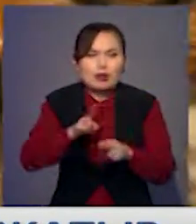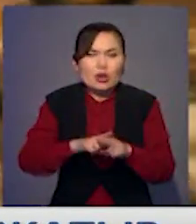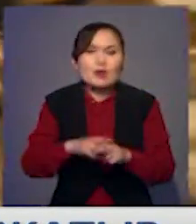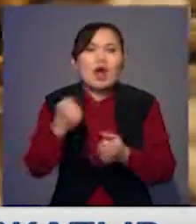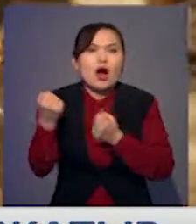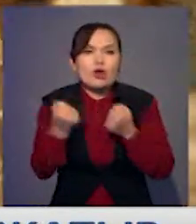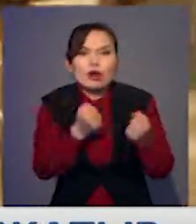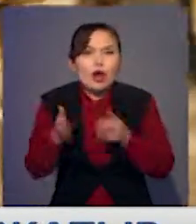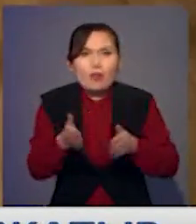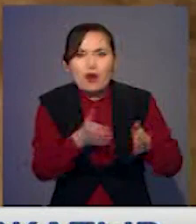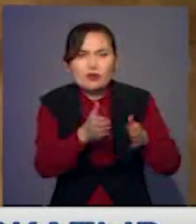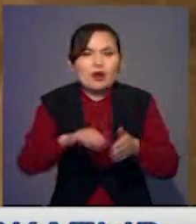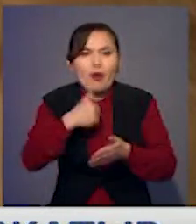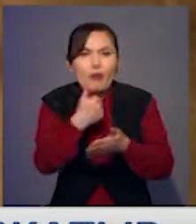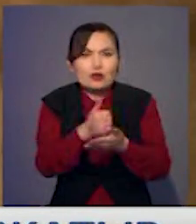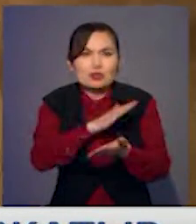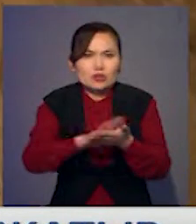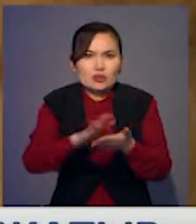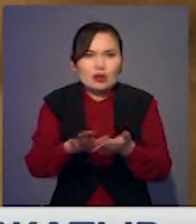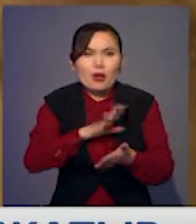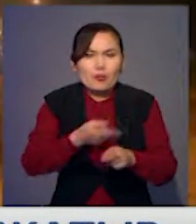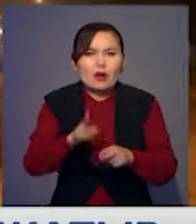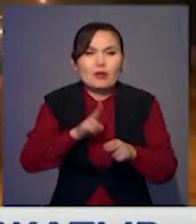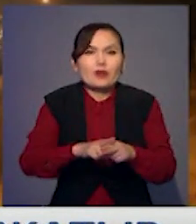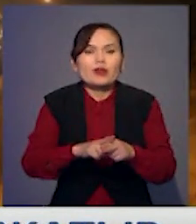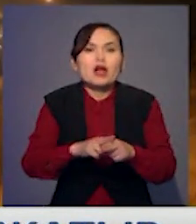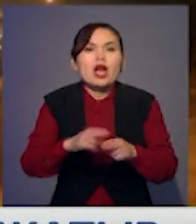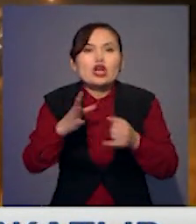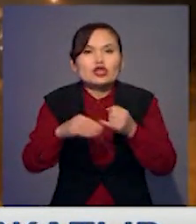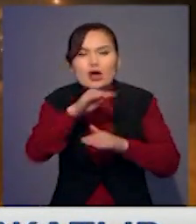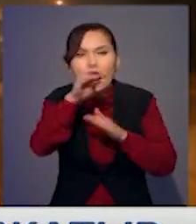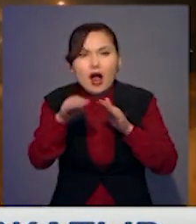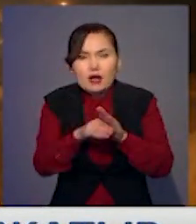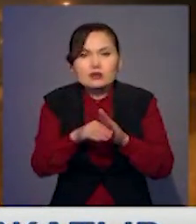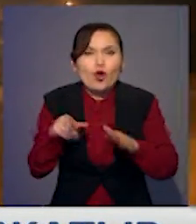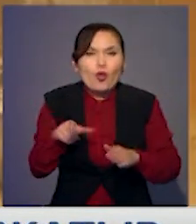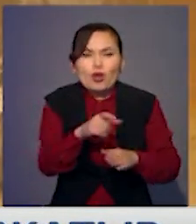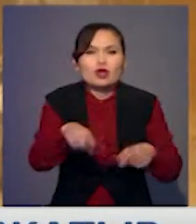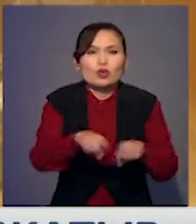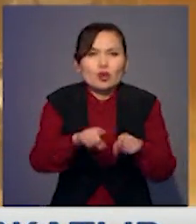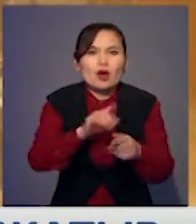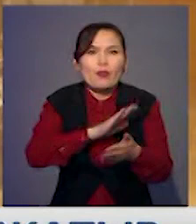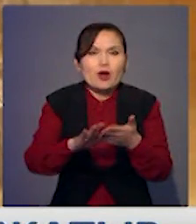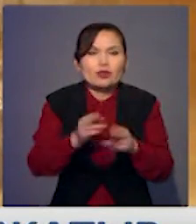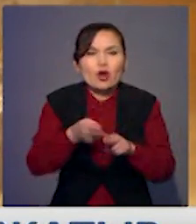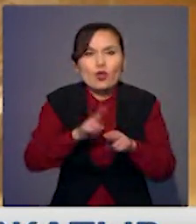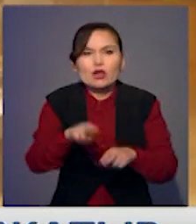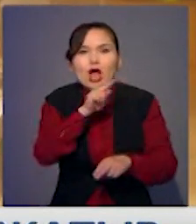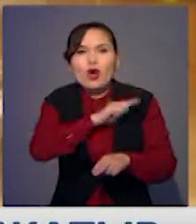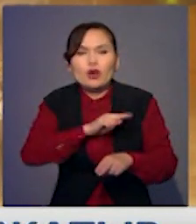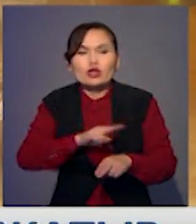жаяу жүргіншілер жолы басы назарға алынған. Сол сияқты жерасты өтпелері де бақылауда. Қалалық бюджеттен бұл маусымдық